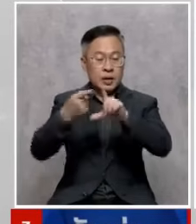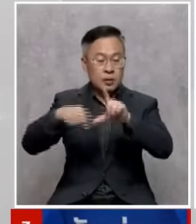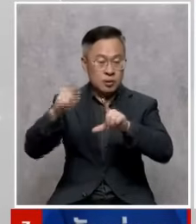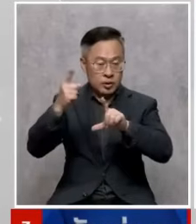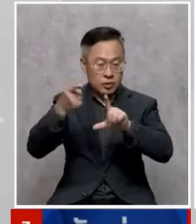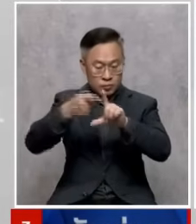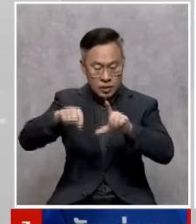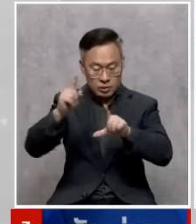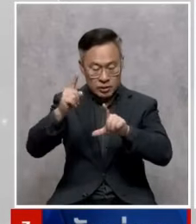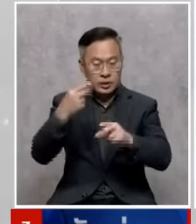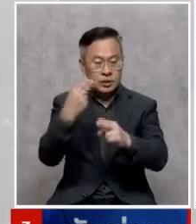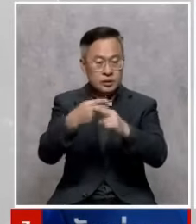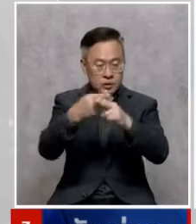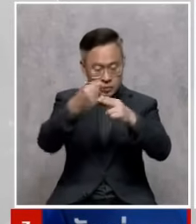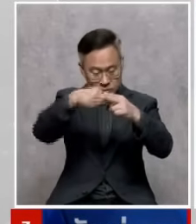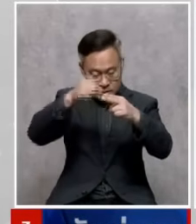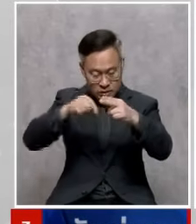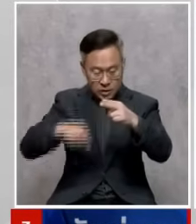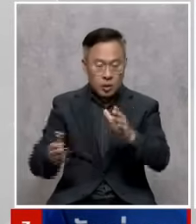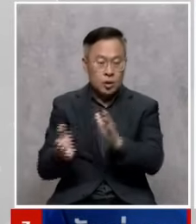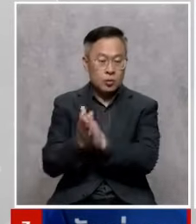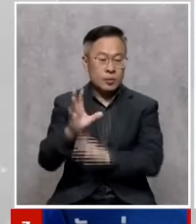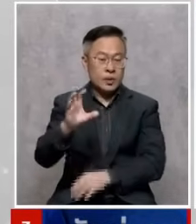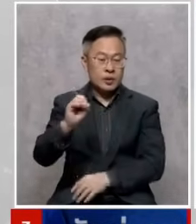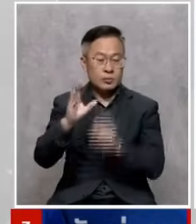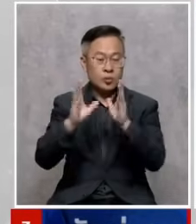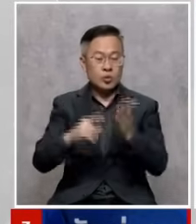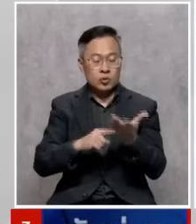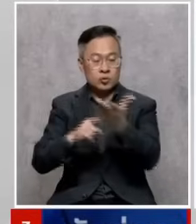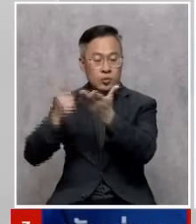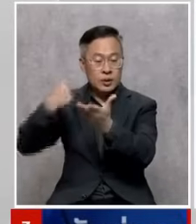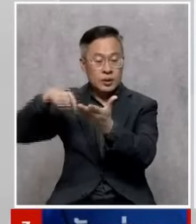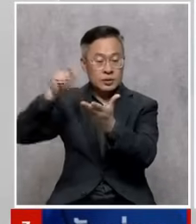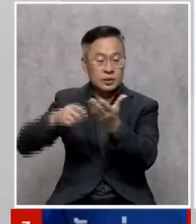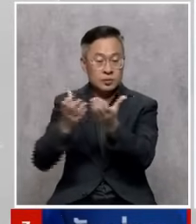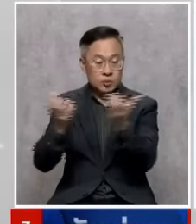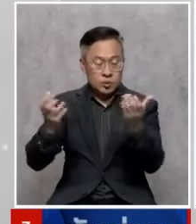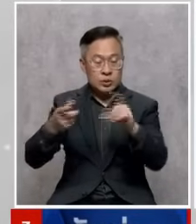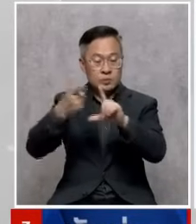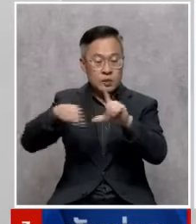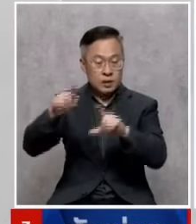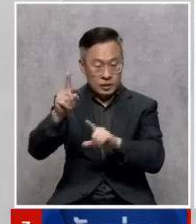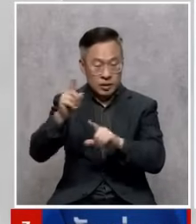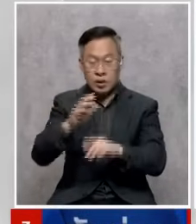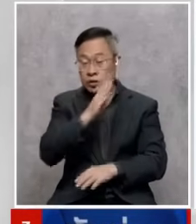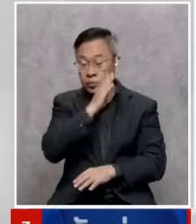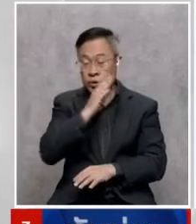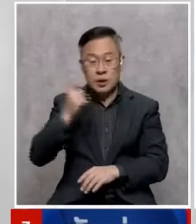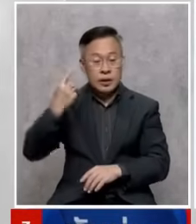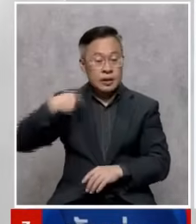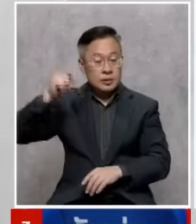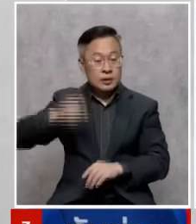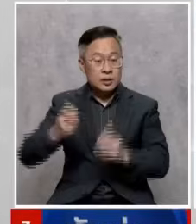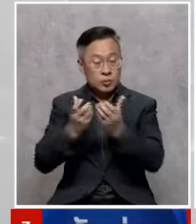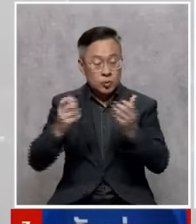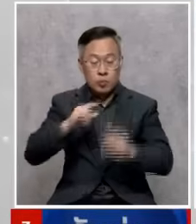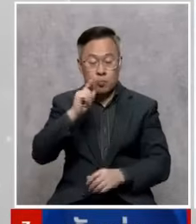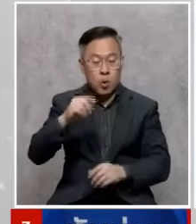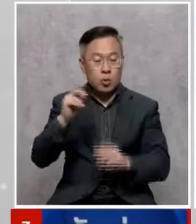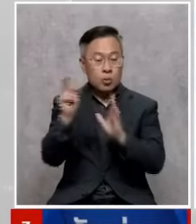มีสิทธิ์เข้าชื่อกันถึง50คนร้องต่อศาลได้แล้วสมมุติว่าถ้าศาสรัฐธรรมนูญตัดสินว่าขัดวินัยการ